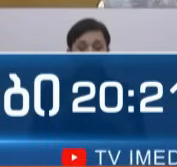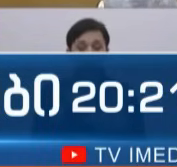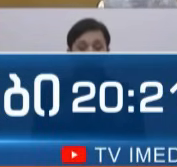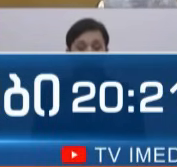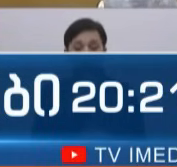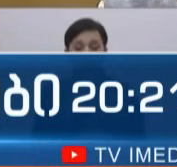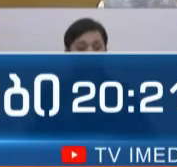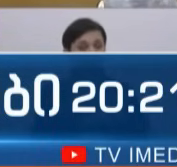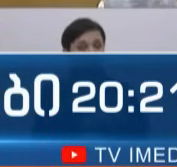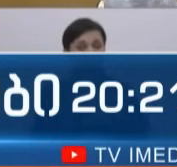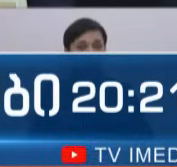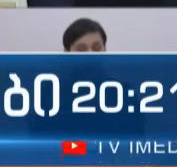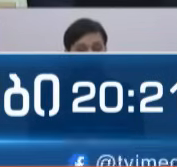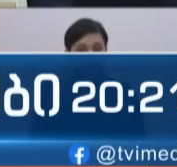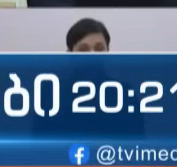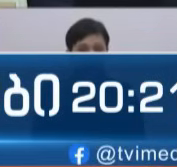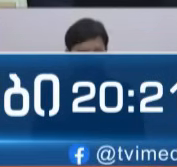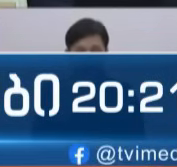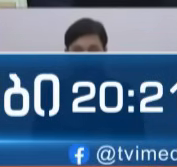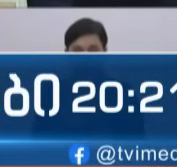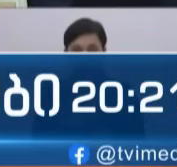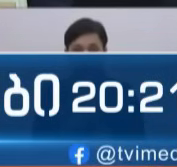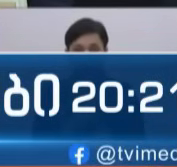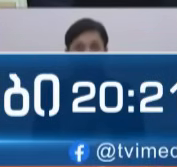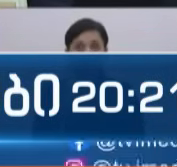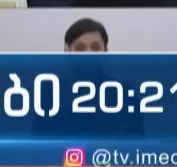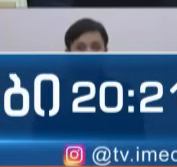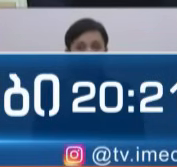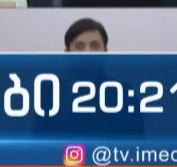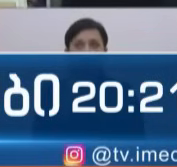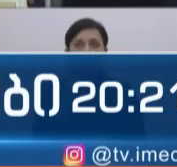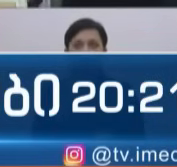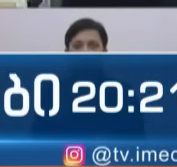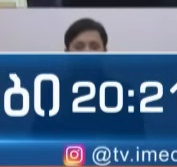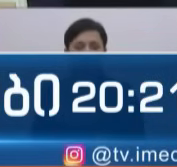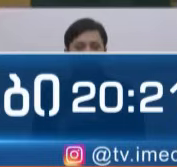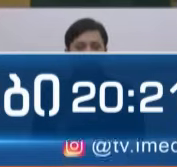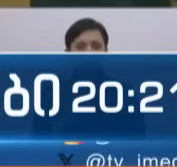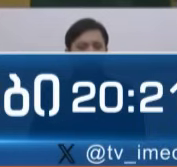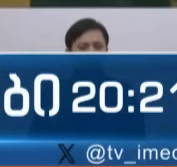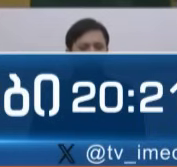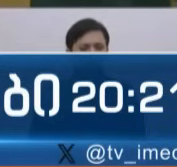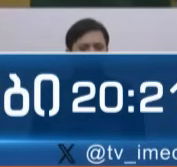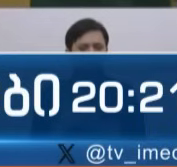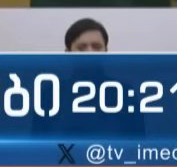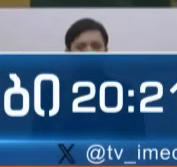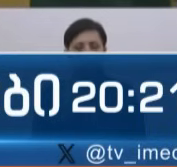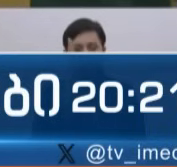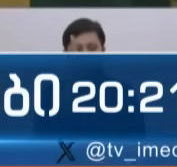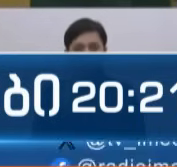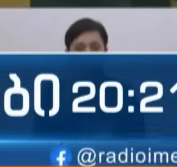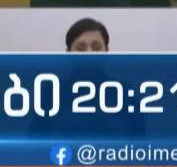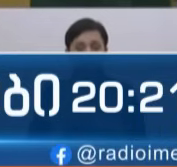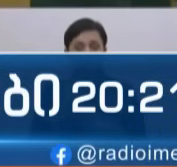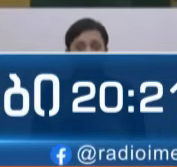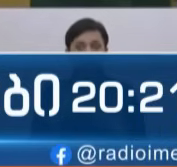ძალებთან, არამედ აფხაზებთან და ოსებთანაც, რაც იქნებოდა გამოუსწორებელი დანაშაული ისტორიისა და მომავალი